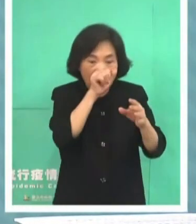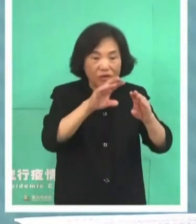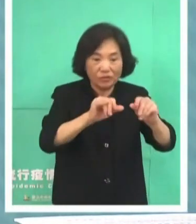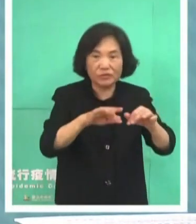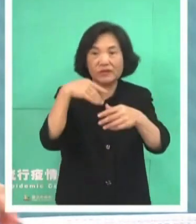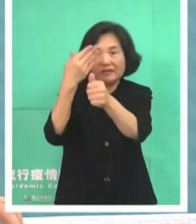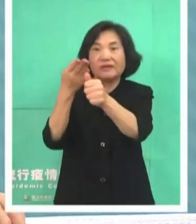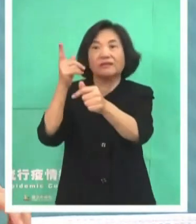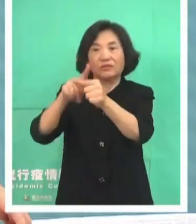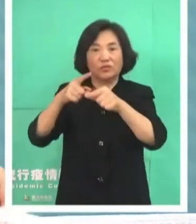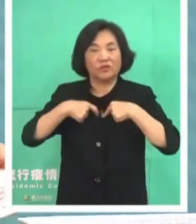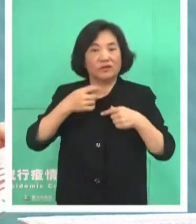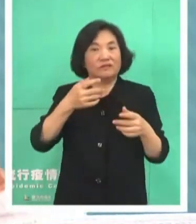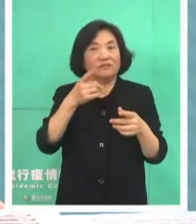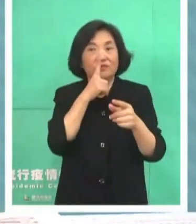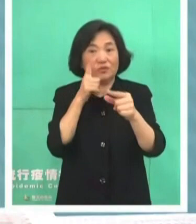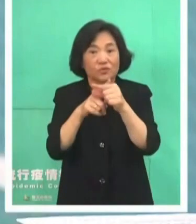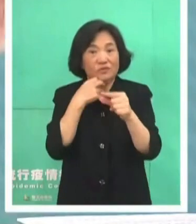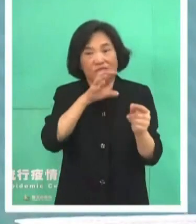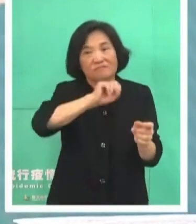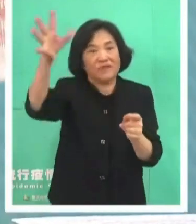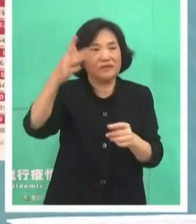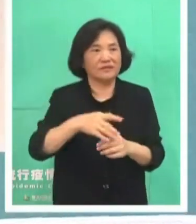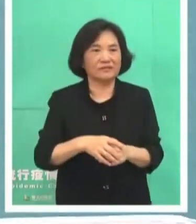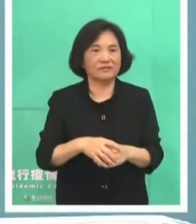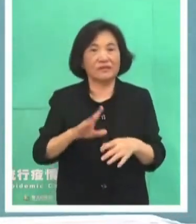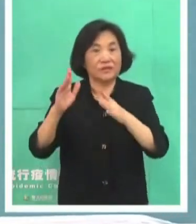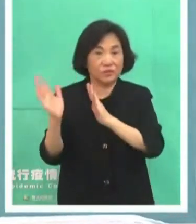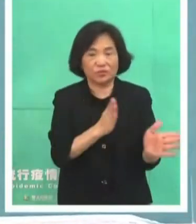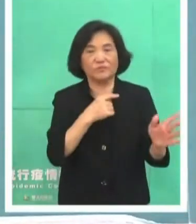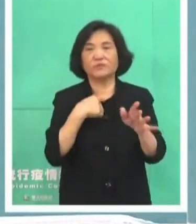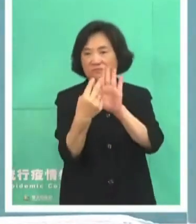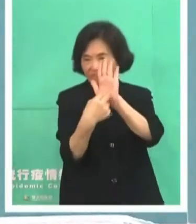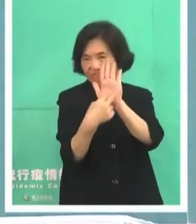好，准备好打脸你。